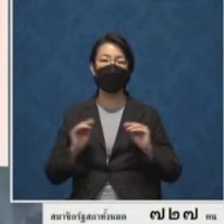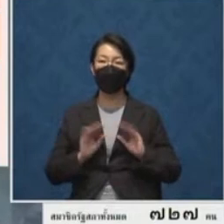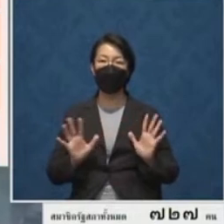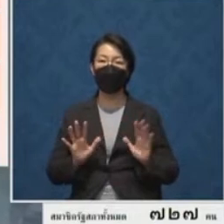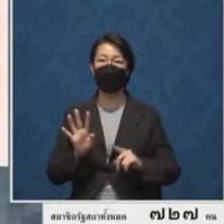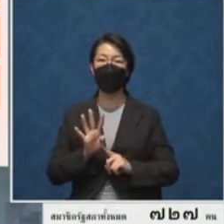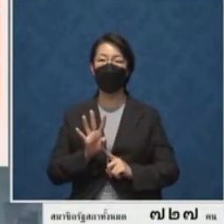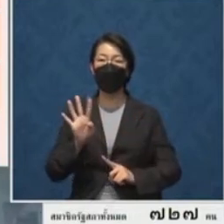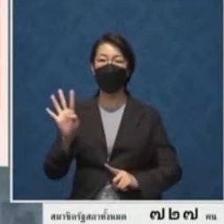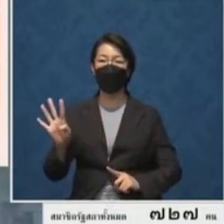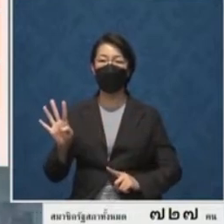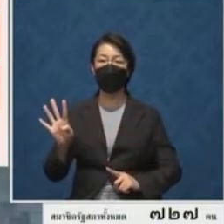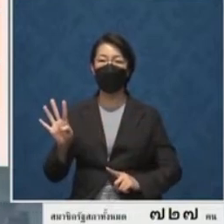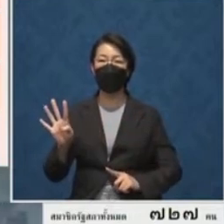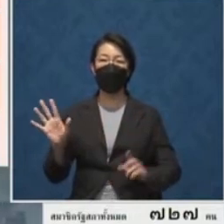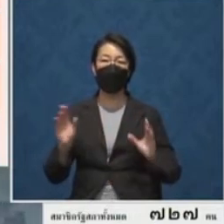ไม่รับหลักการค่ะ